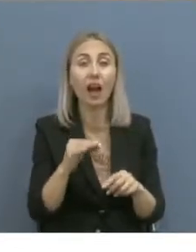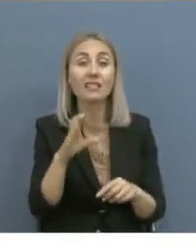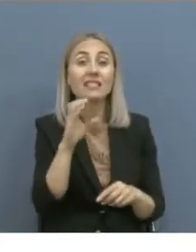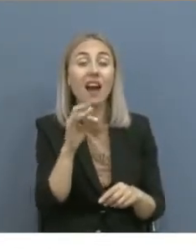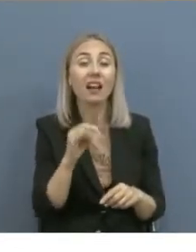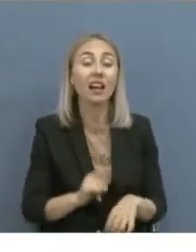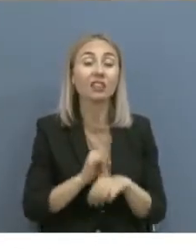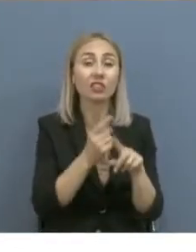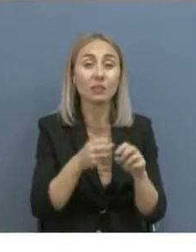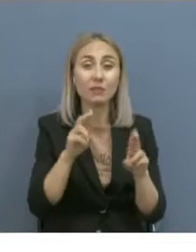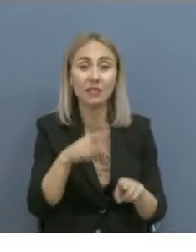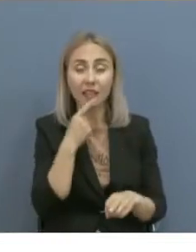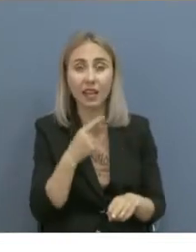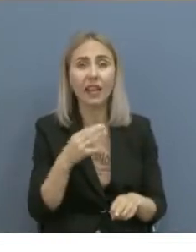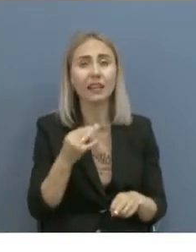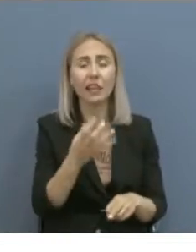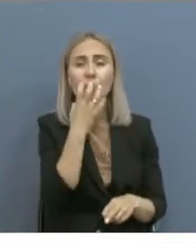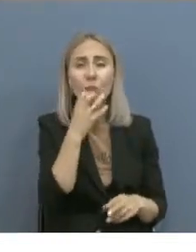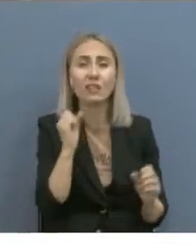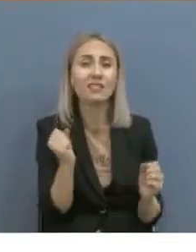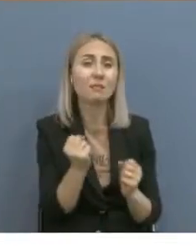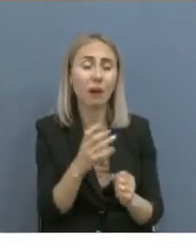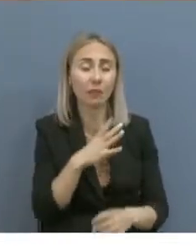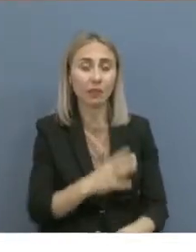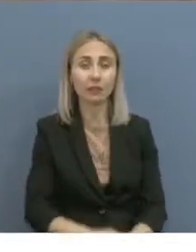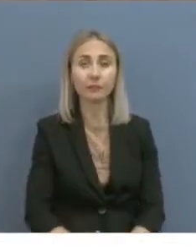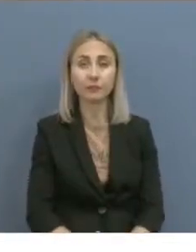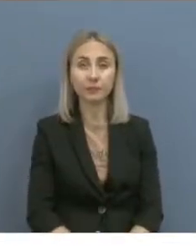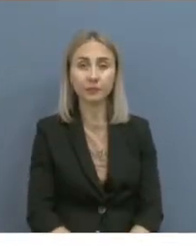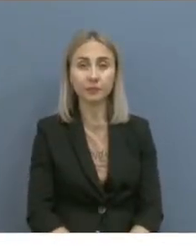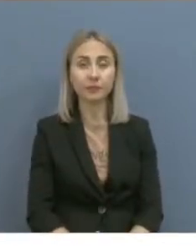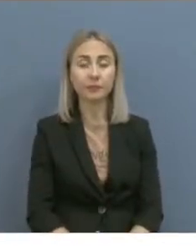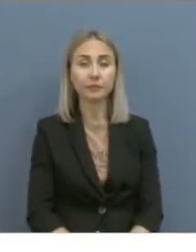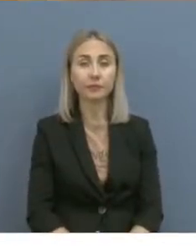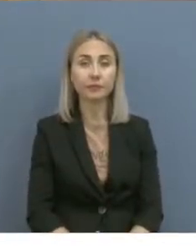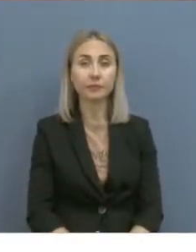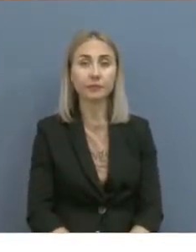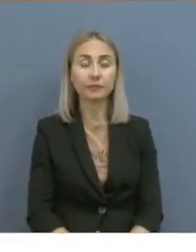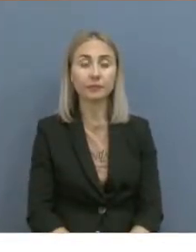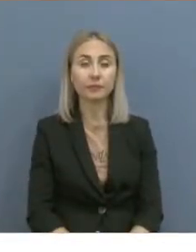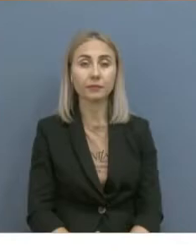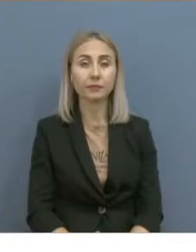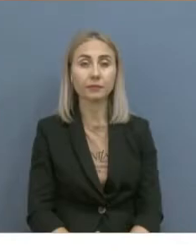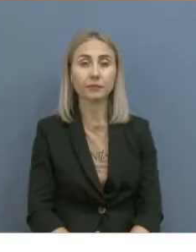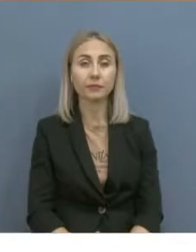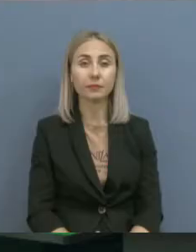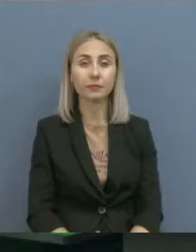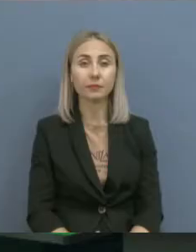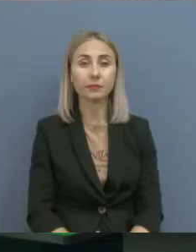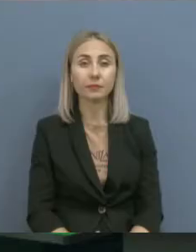болуы себеп дейді. Бибінұр Амырханқызы, Жамал Ғабдуллина, Бауыржан Смағұлов, Дархан Мүжібаев, Көкше ақпарат.